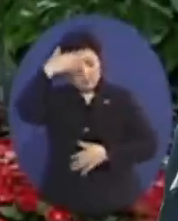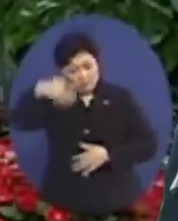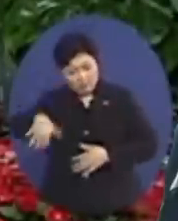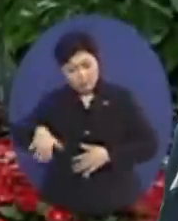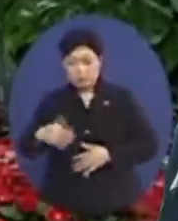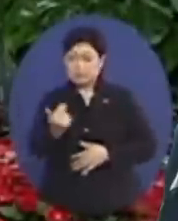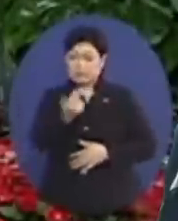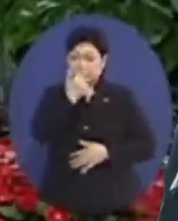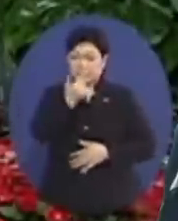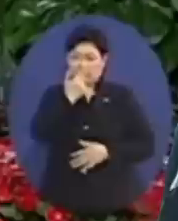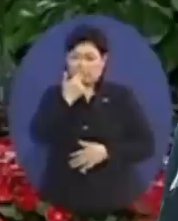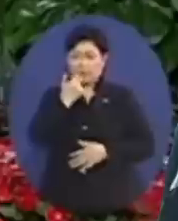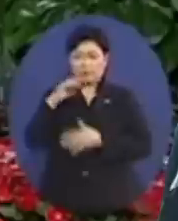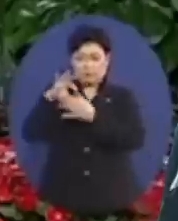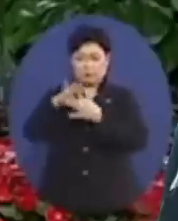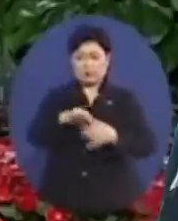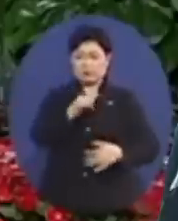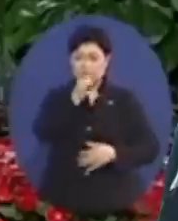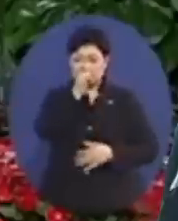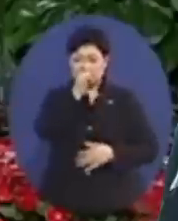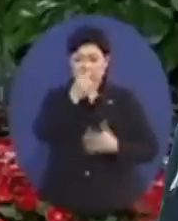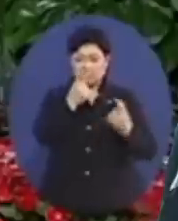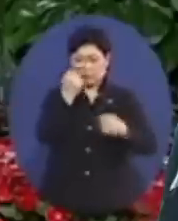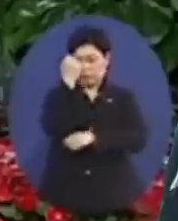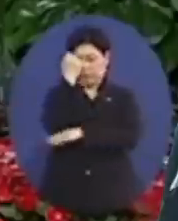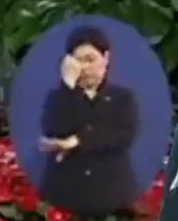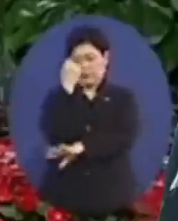유지하는 그러한 나무 뿌리 같아